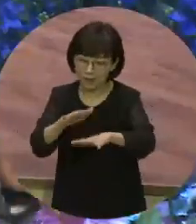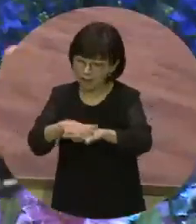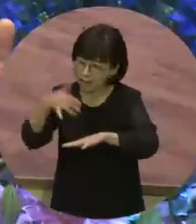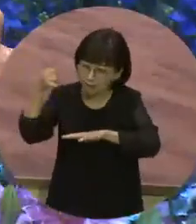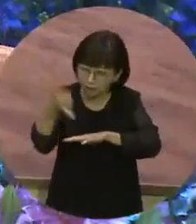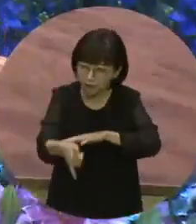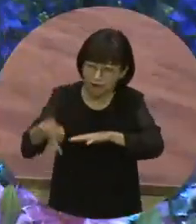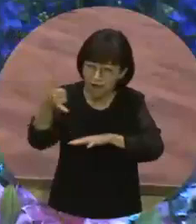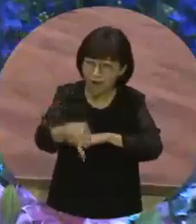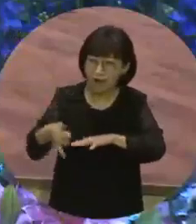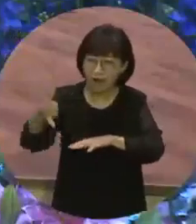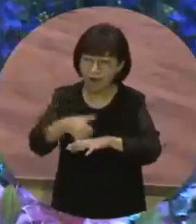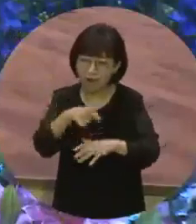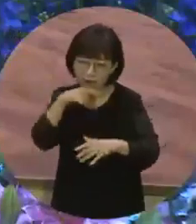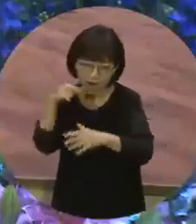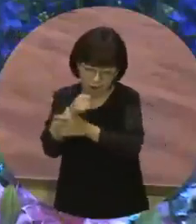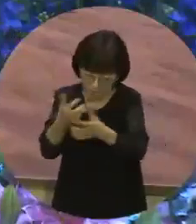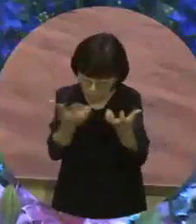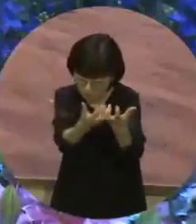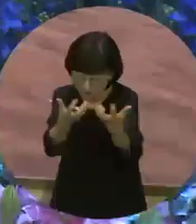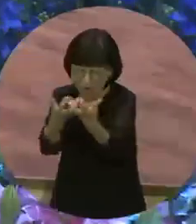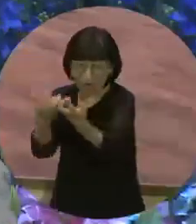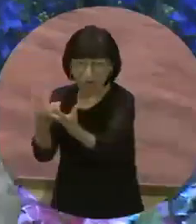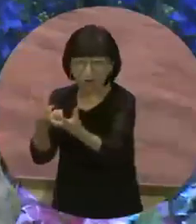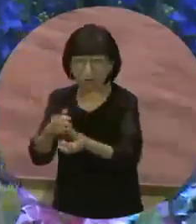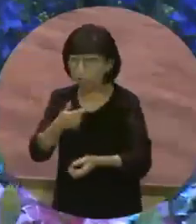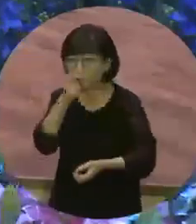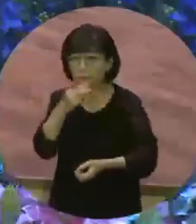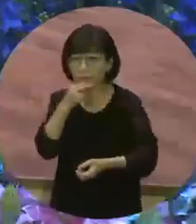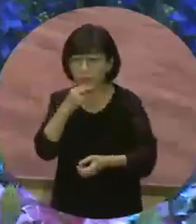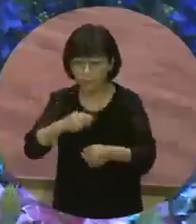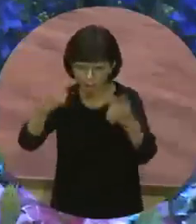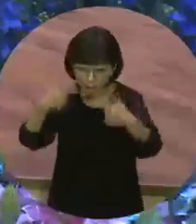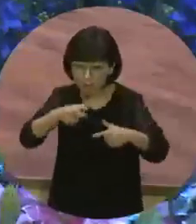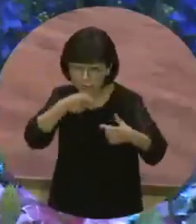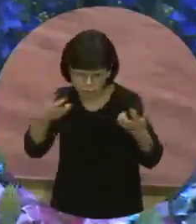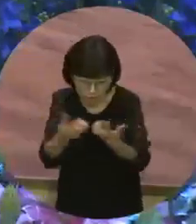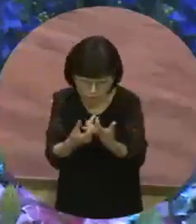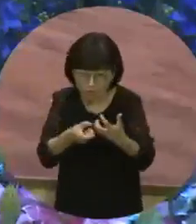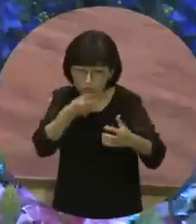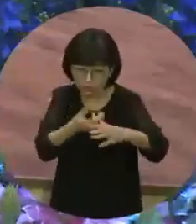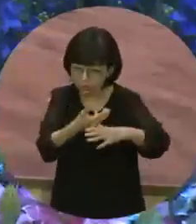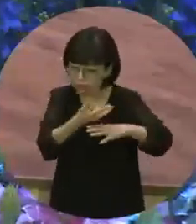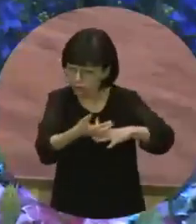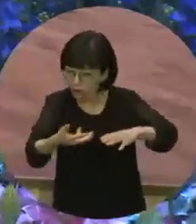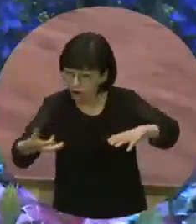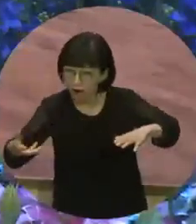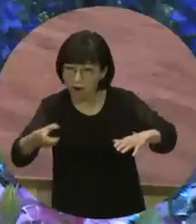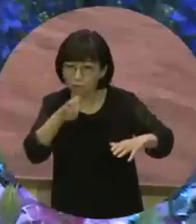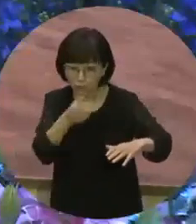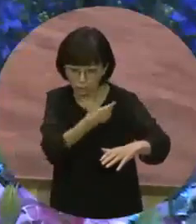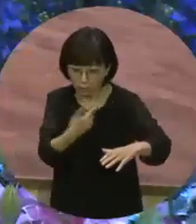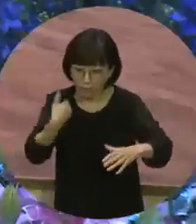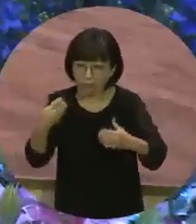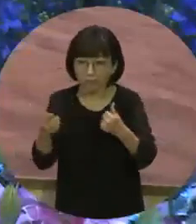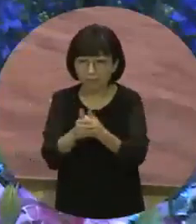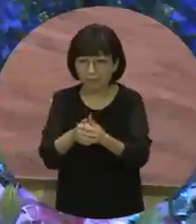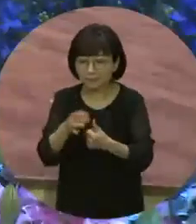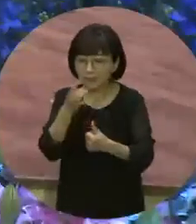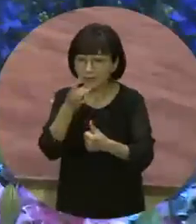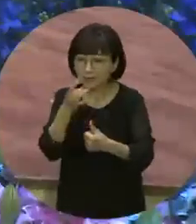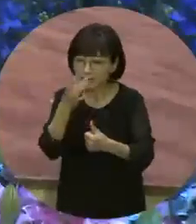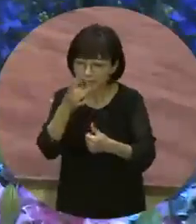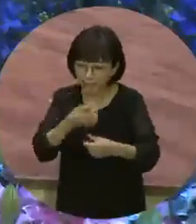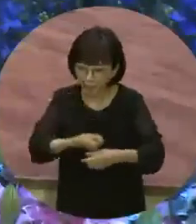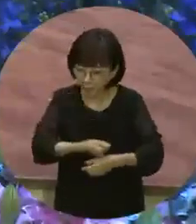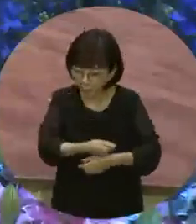물이 풍성하니까 물이 뭐 늘 넘치니까 땅이 비옥해요. 물이 많다 보니까 이 애굽은 땅이 다